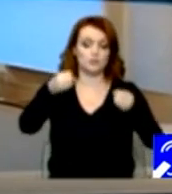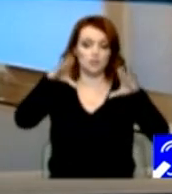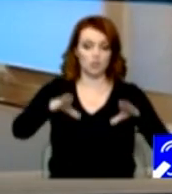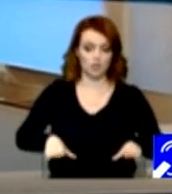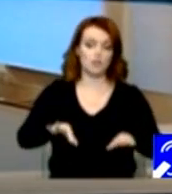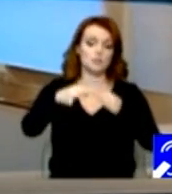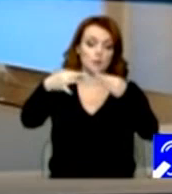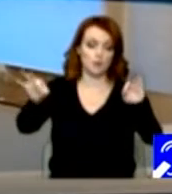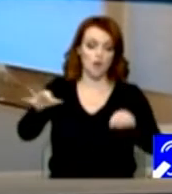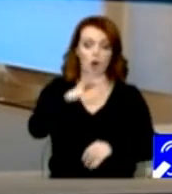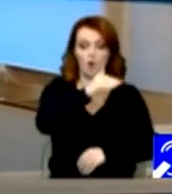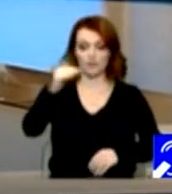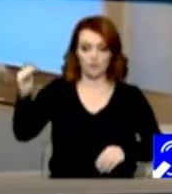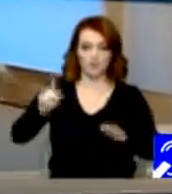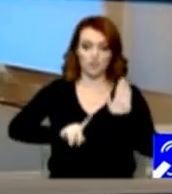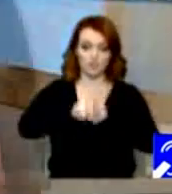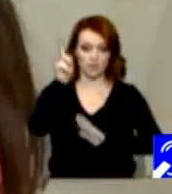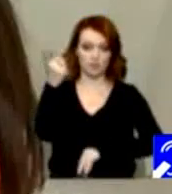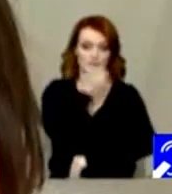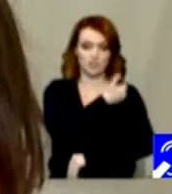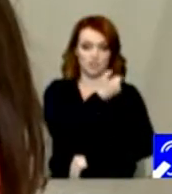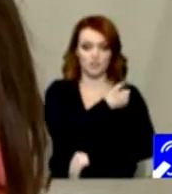oficial demararea procesului